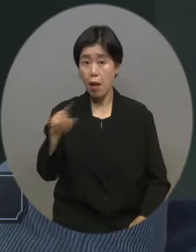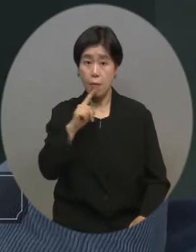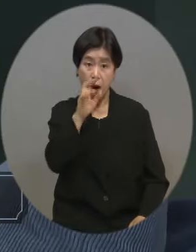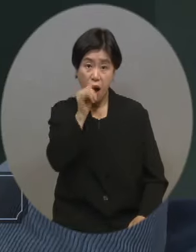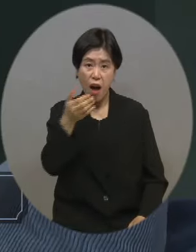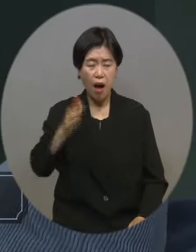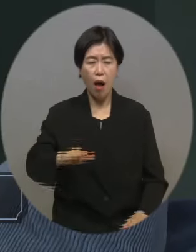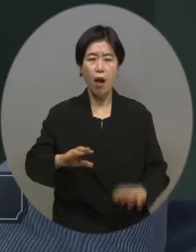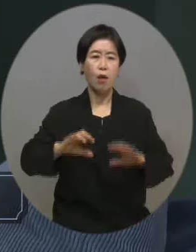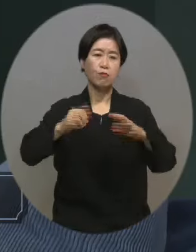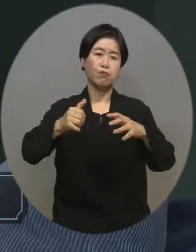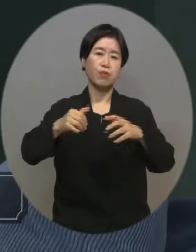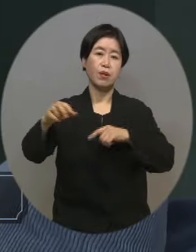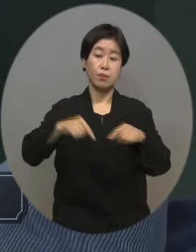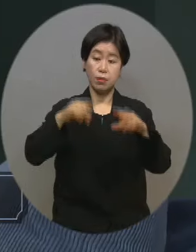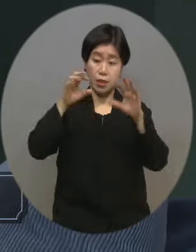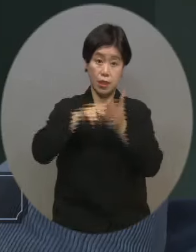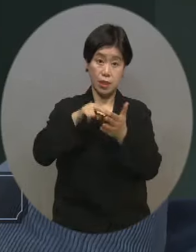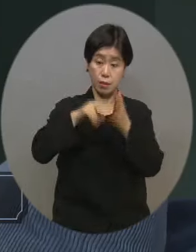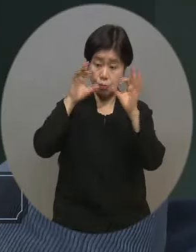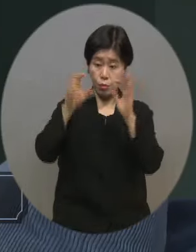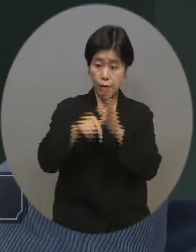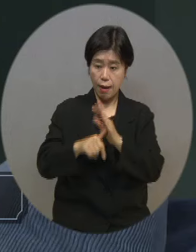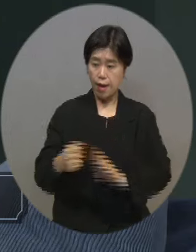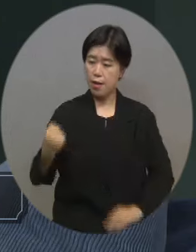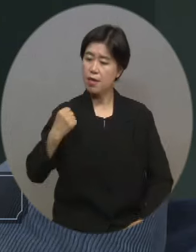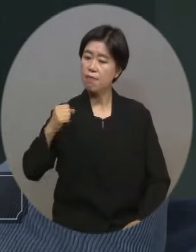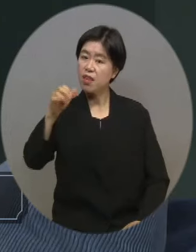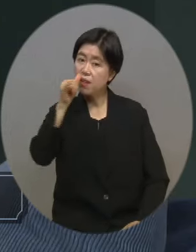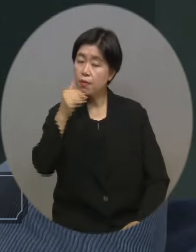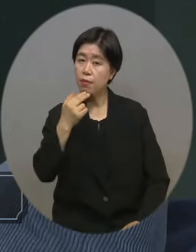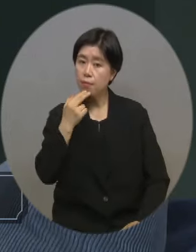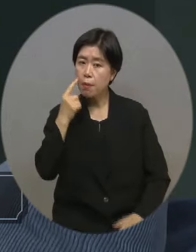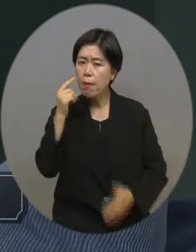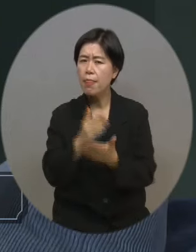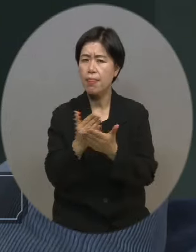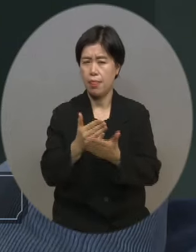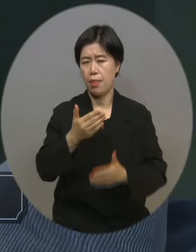약한 나라라고 봐야 됩니다. 저는